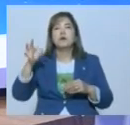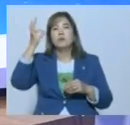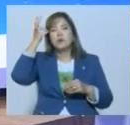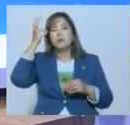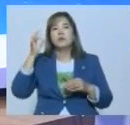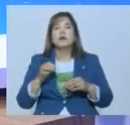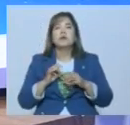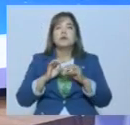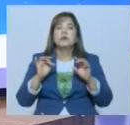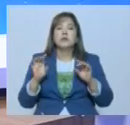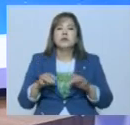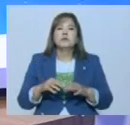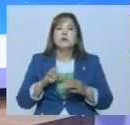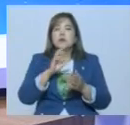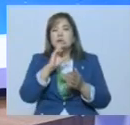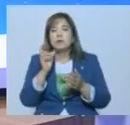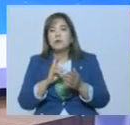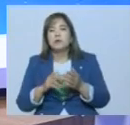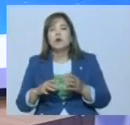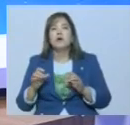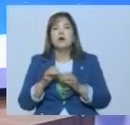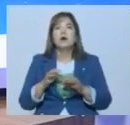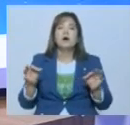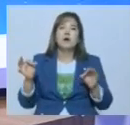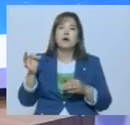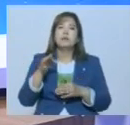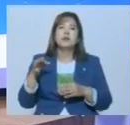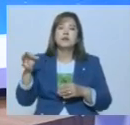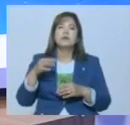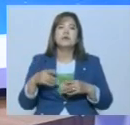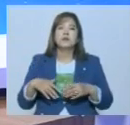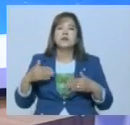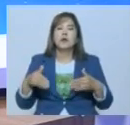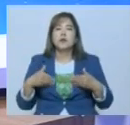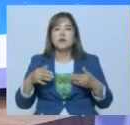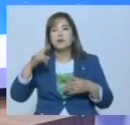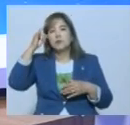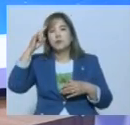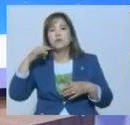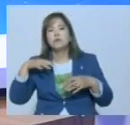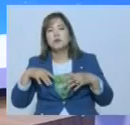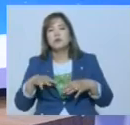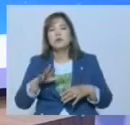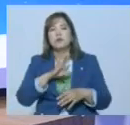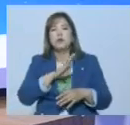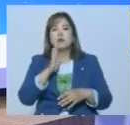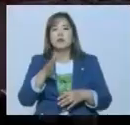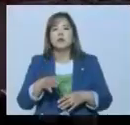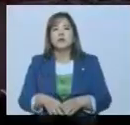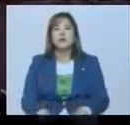популярном оперном исполнителе и композиторе в областной филармонии прошел концерт «Салем Казахстан». Подробности моего коллеги Ердоса